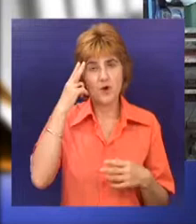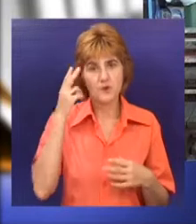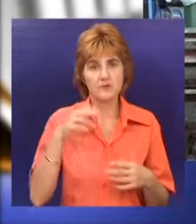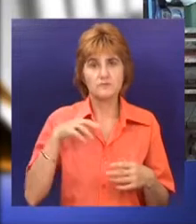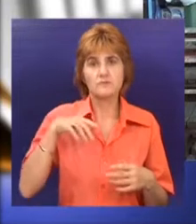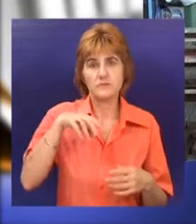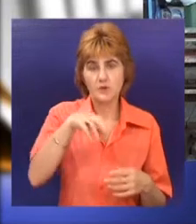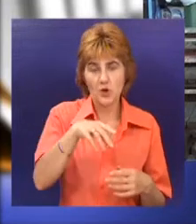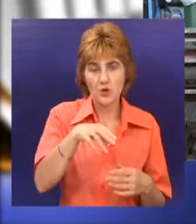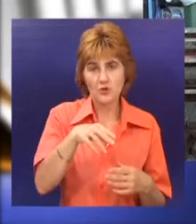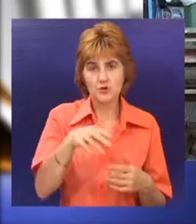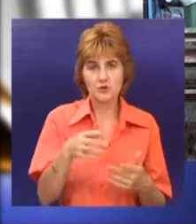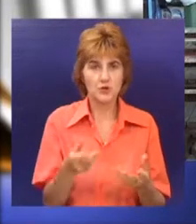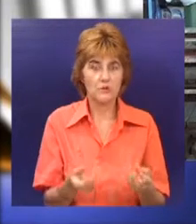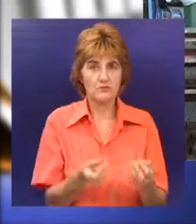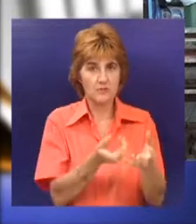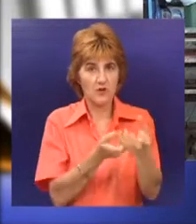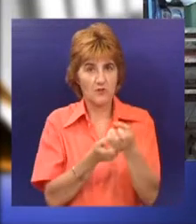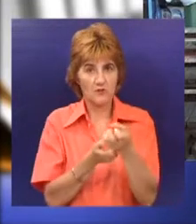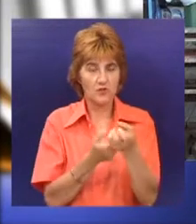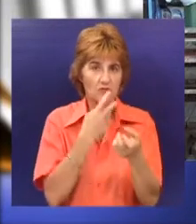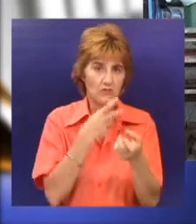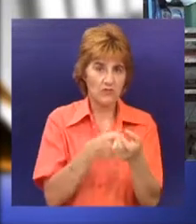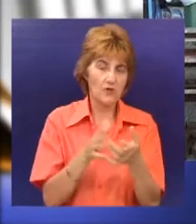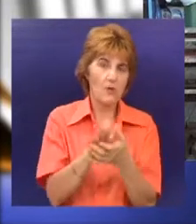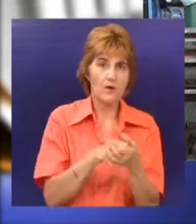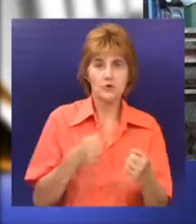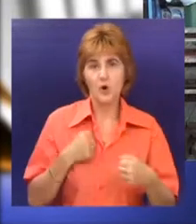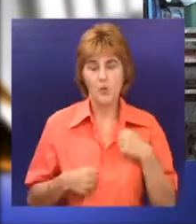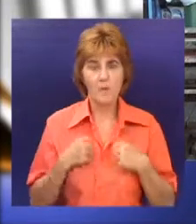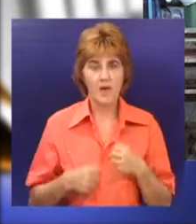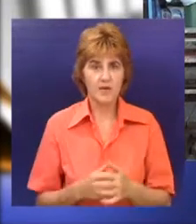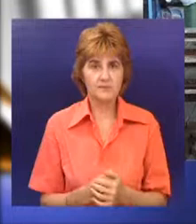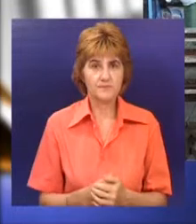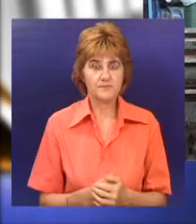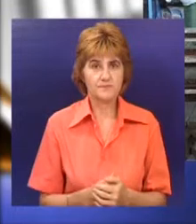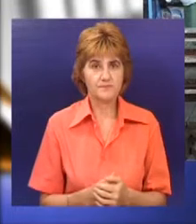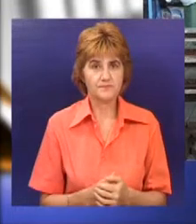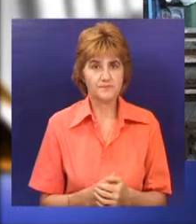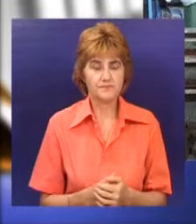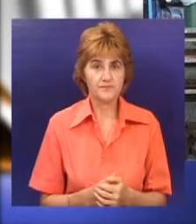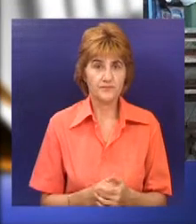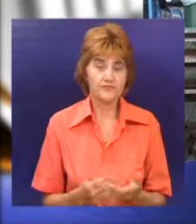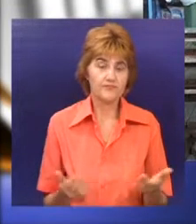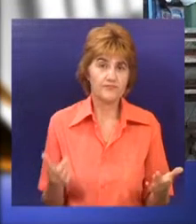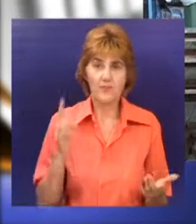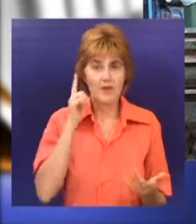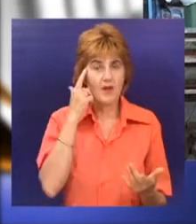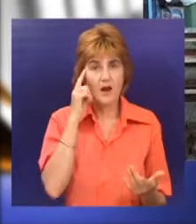dođe, potkupimo je nečim i onda krene kupanjac, što kažu. Ne znam kako da to,